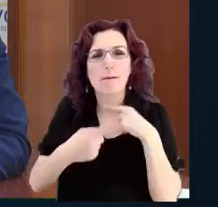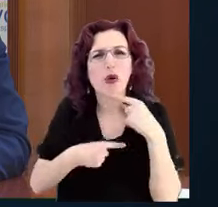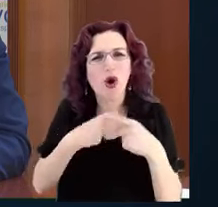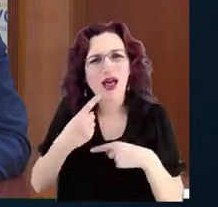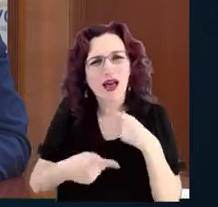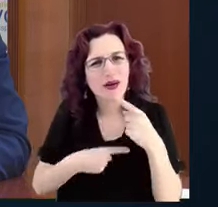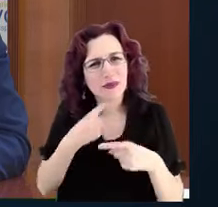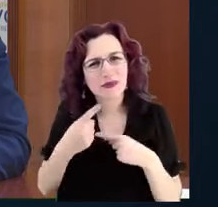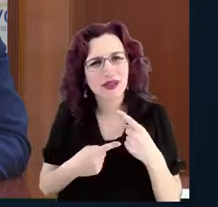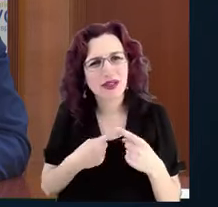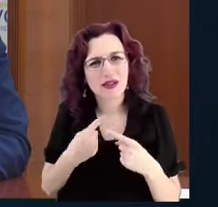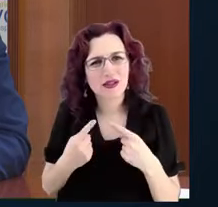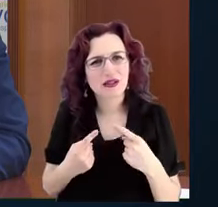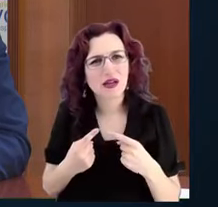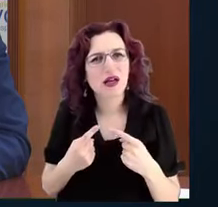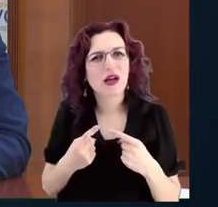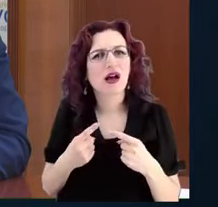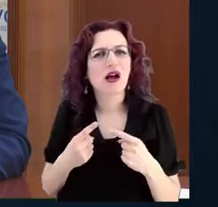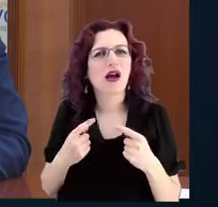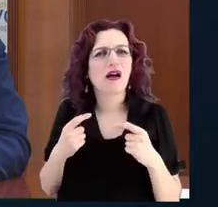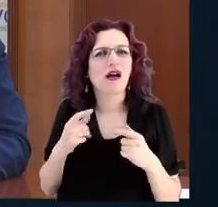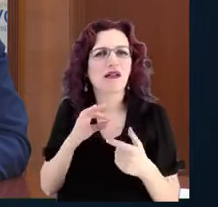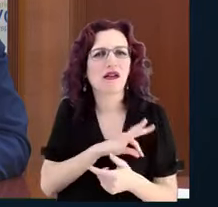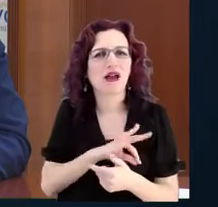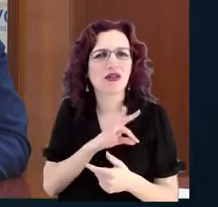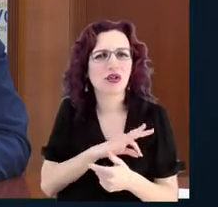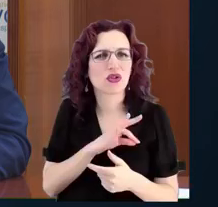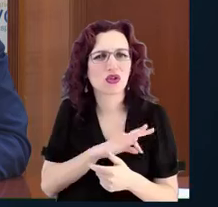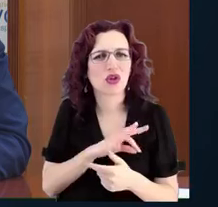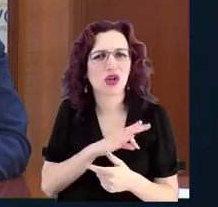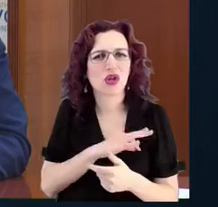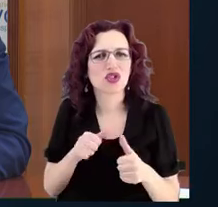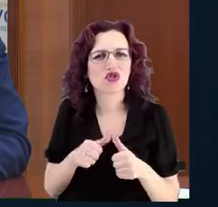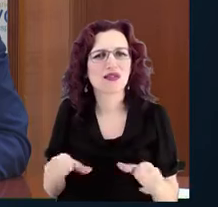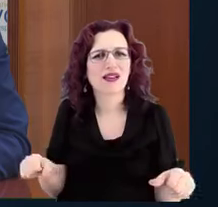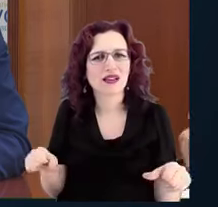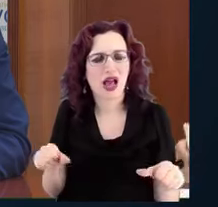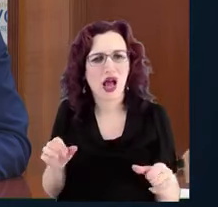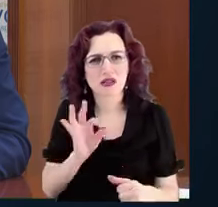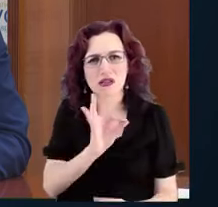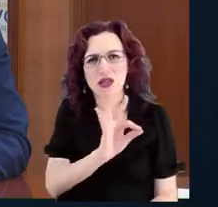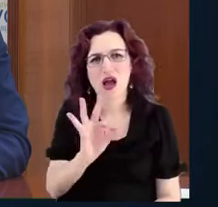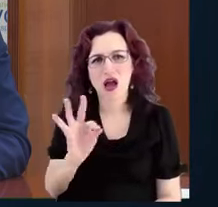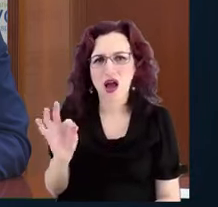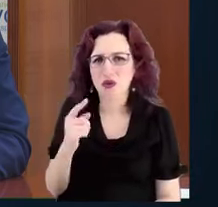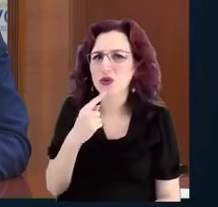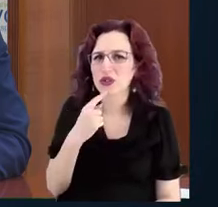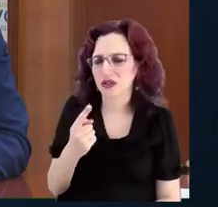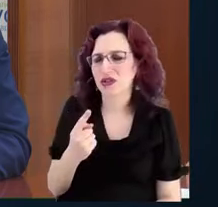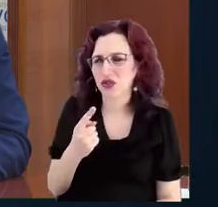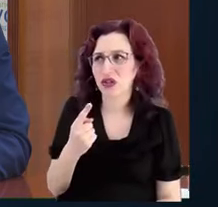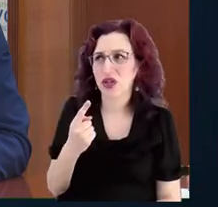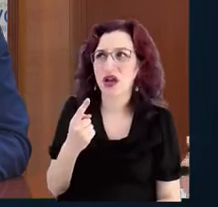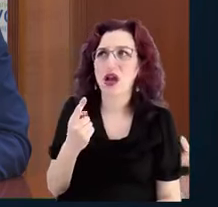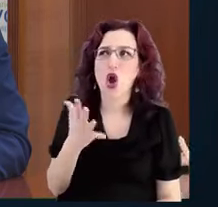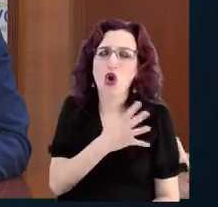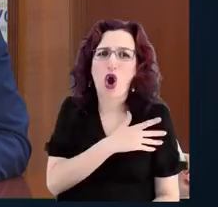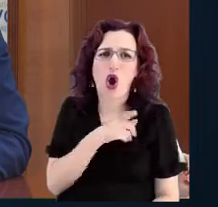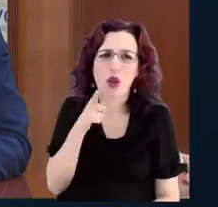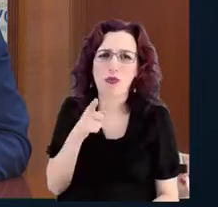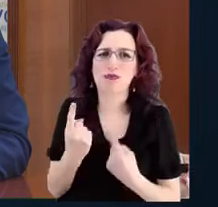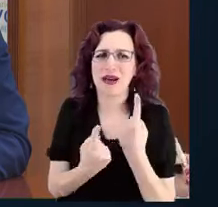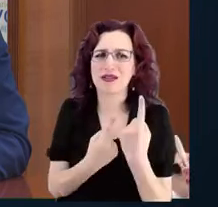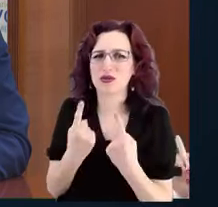del reddito di cittadinanza che alcuni attribuiscono come una delle concause di questo fenomeno non